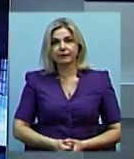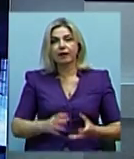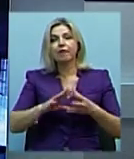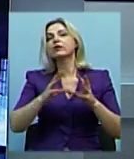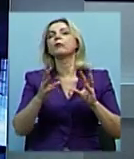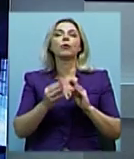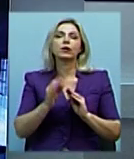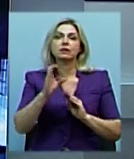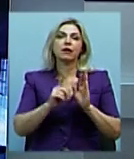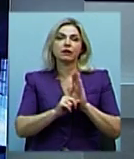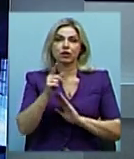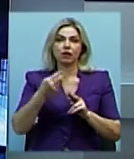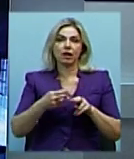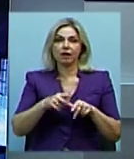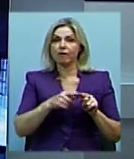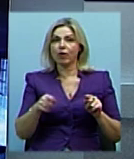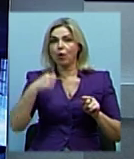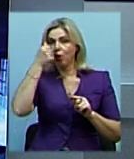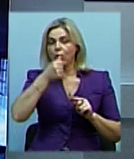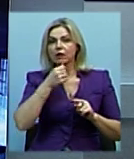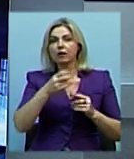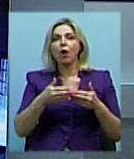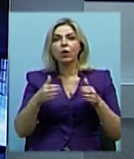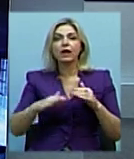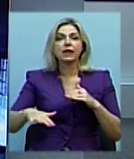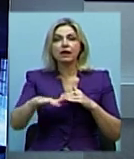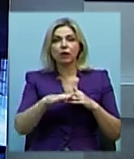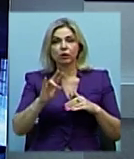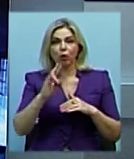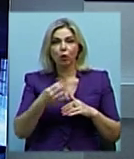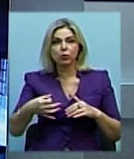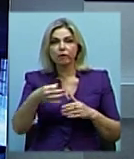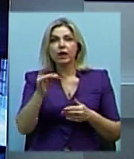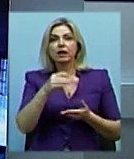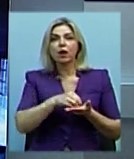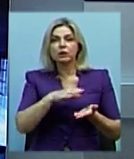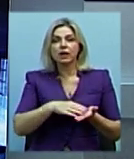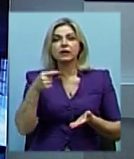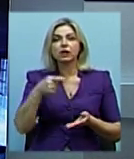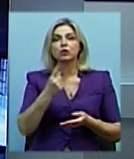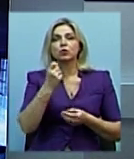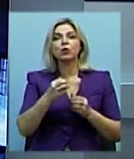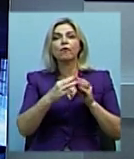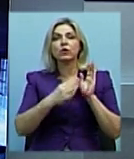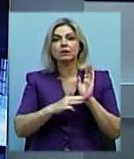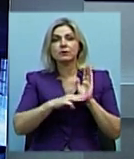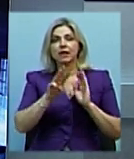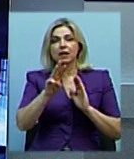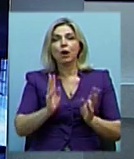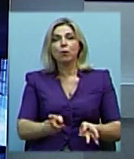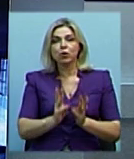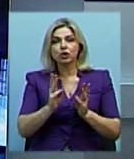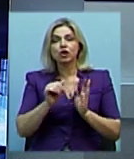Загалом з початку поточного року на відкритих територіях Миколаївщини зареєстровано 1183 пожежі, з